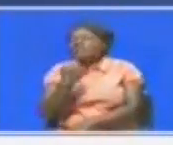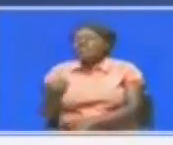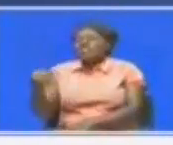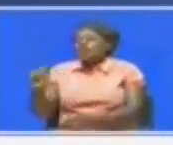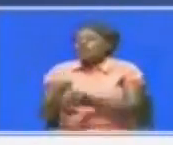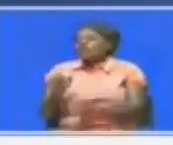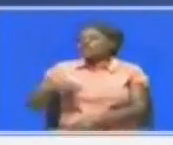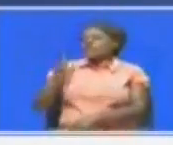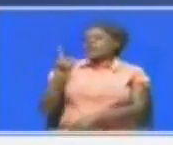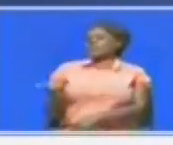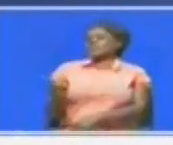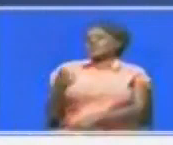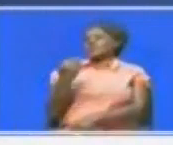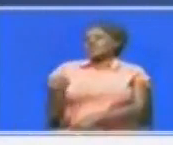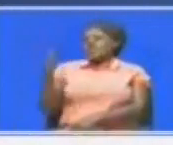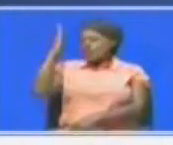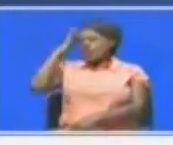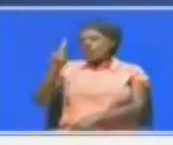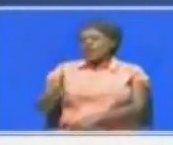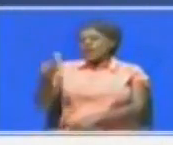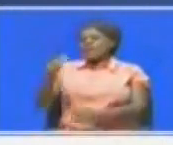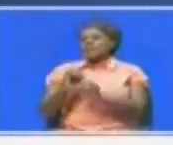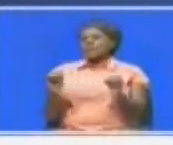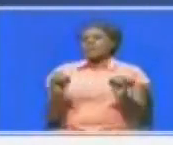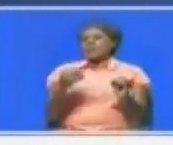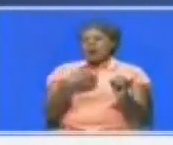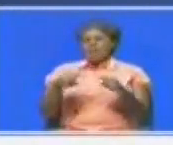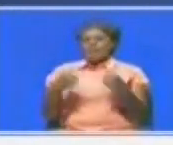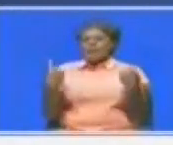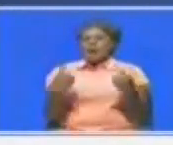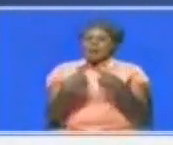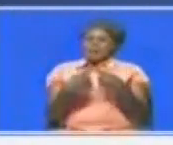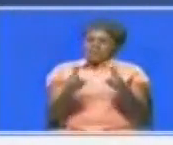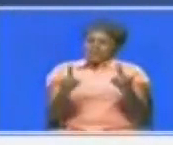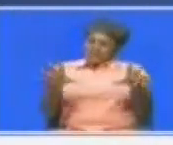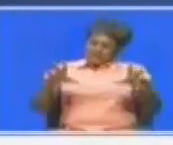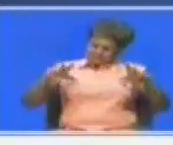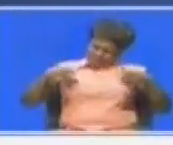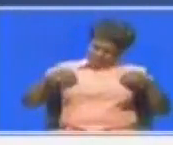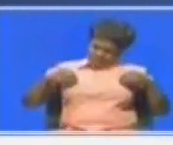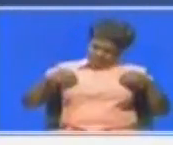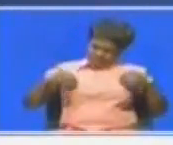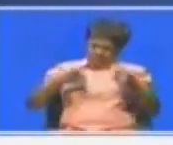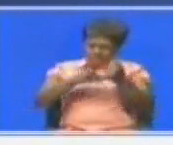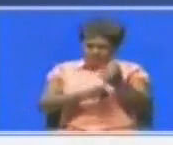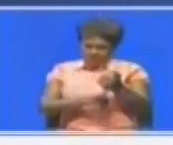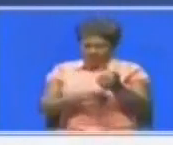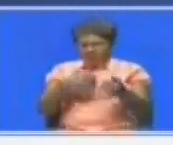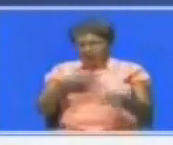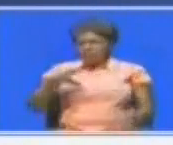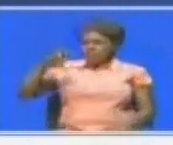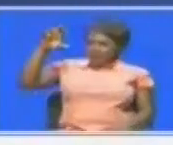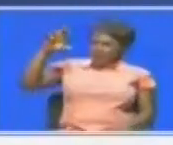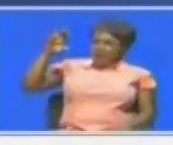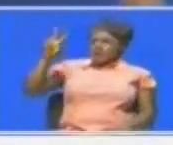yule mke. Alafu unapata sawa wale watoto hawajuani, kunaanza kuwa na migogoro. Lakini ingekuwa mnakubaliwa kuoa, unajua kuna bibi mkubwa, kuna bibi